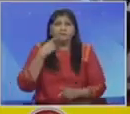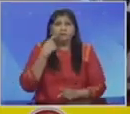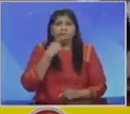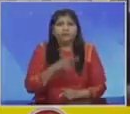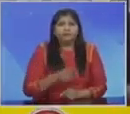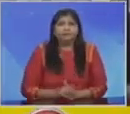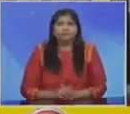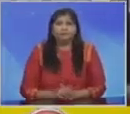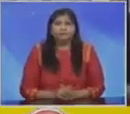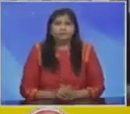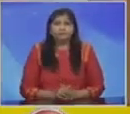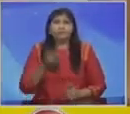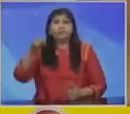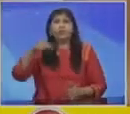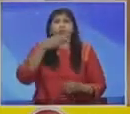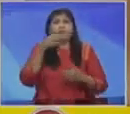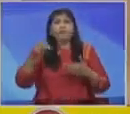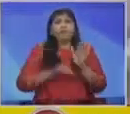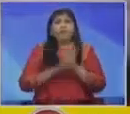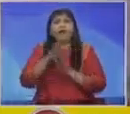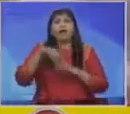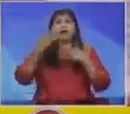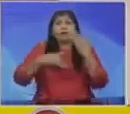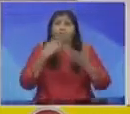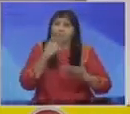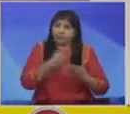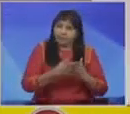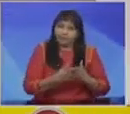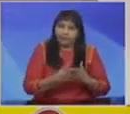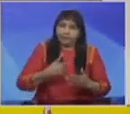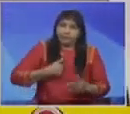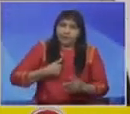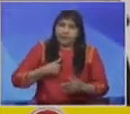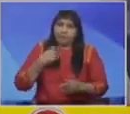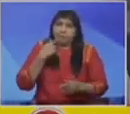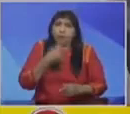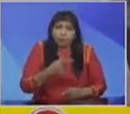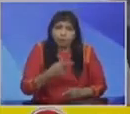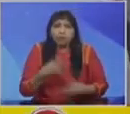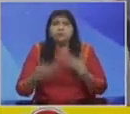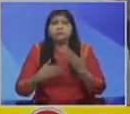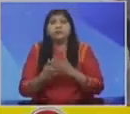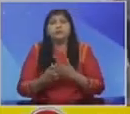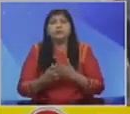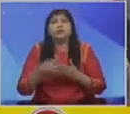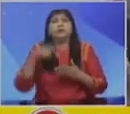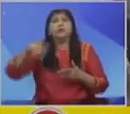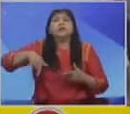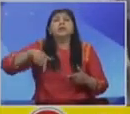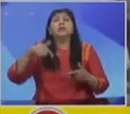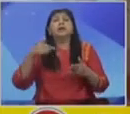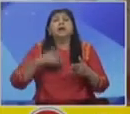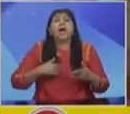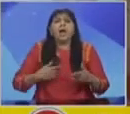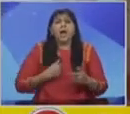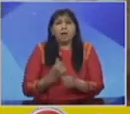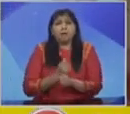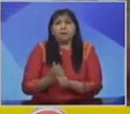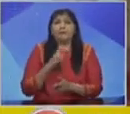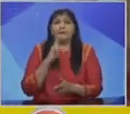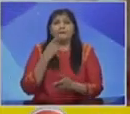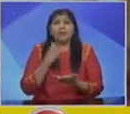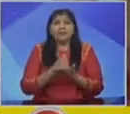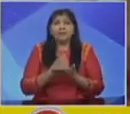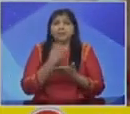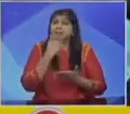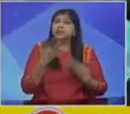है। उनकी बात को आगे बढ़ाते हुए मैं ये भी कहूंगा कि आत्मनिर्भरता की पहली शर्त